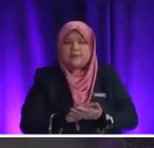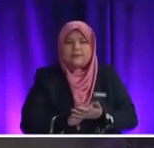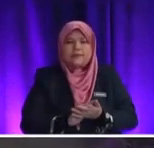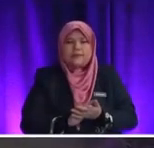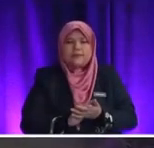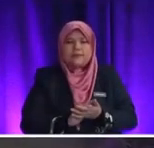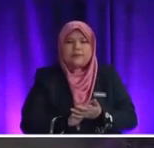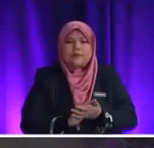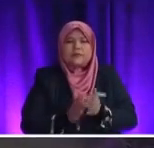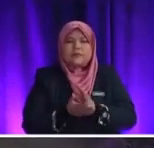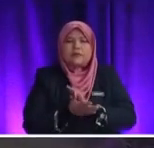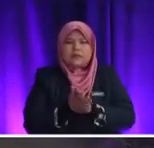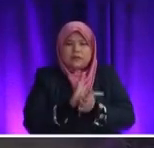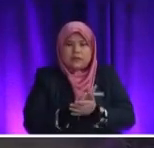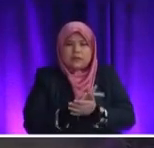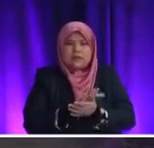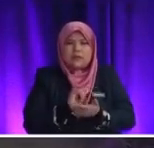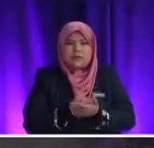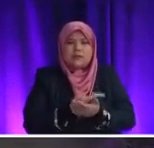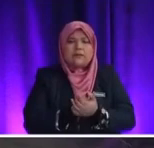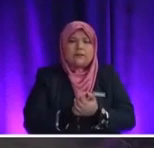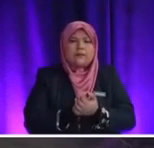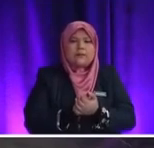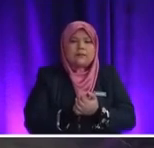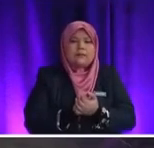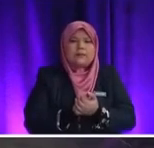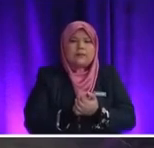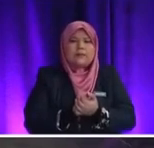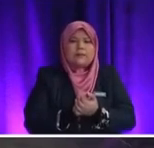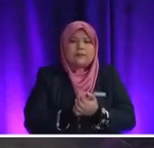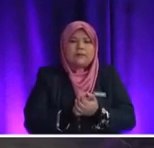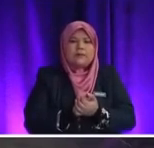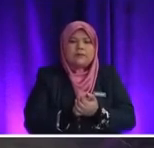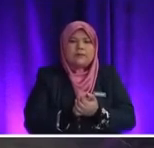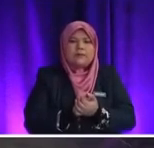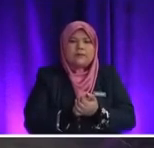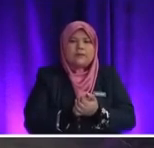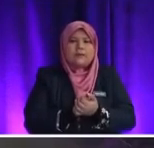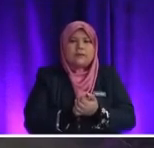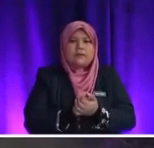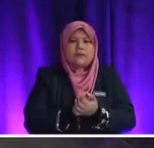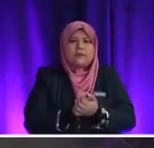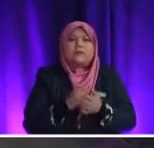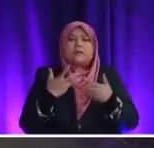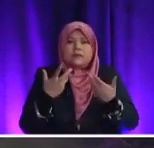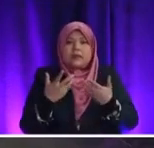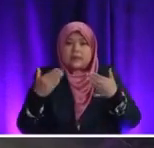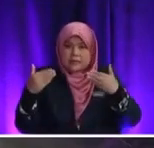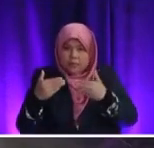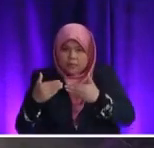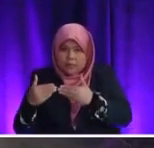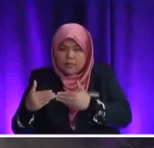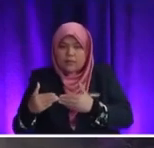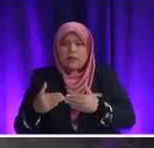oke so itu adalah yang pertama oke-oke saya ini adalah macam mana kita sambungkan